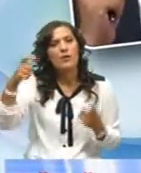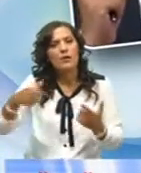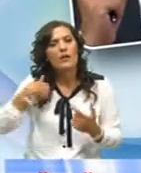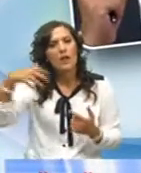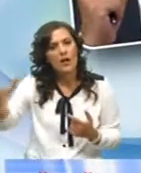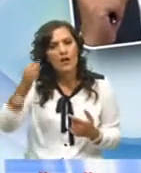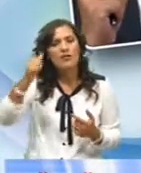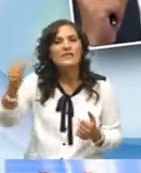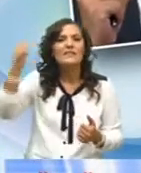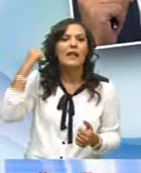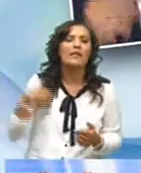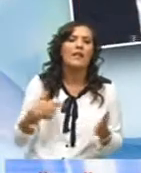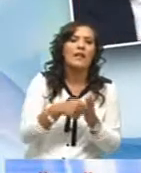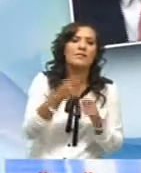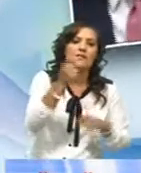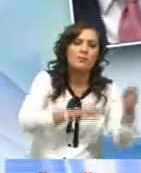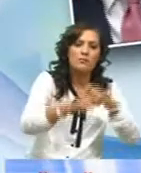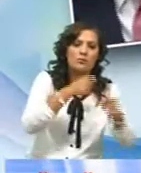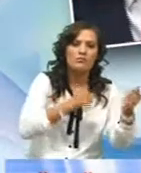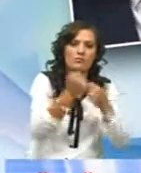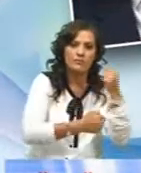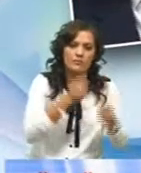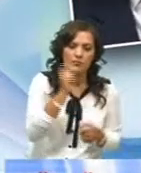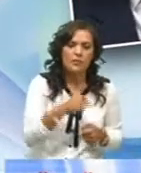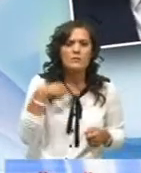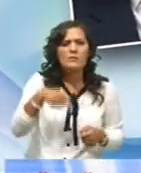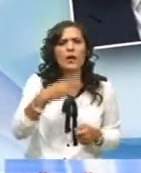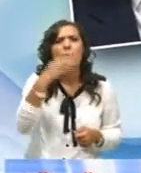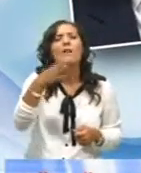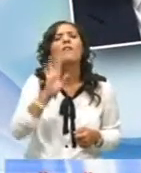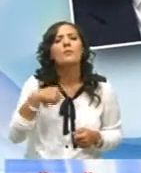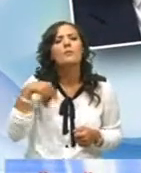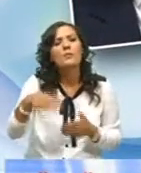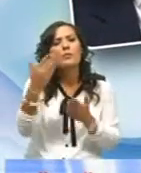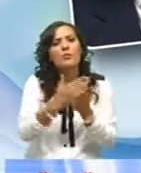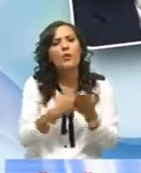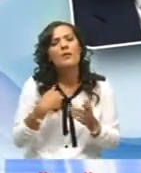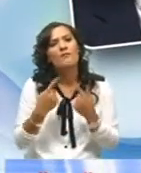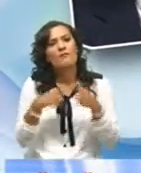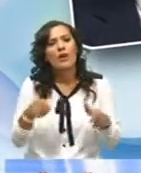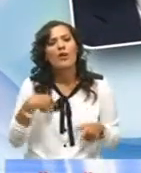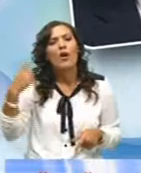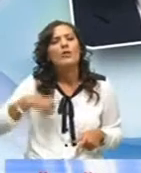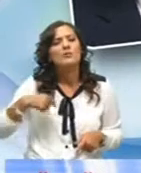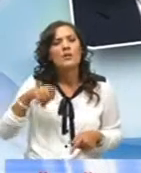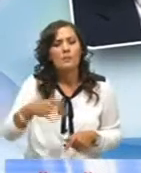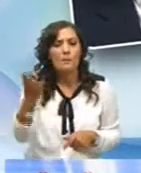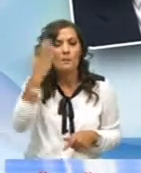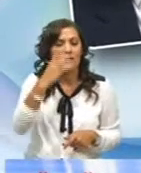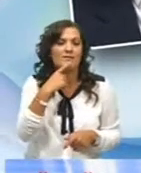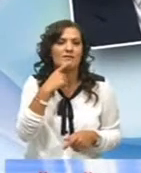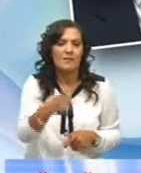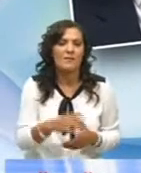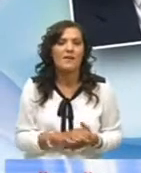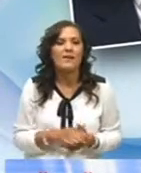alıyoruz Ve geri kazandırıyoruz Peki işini biz bunu haber vermezse bu bizim programımızın ayrıcalığıdır özelliğidir Baş bak